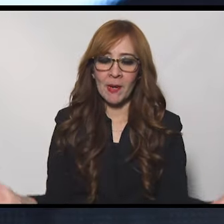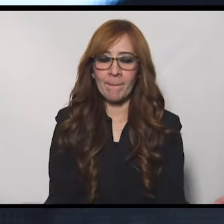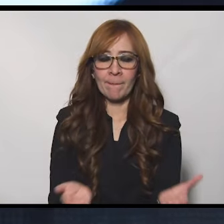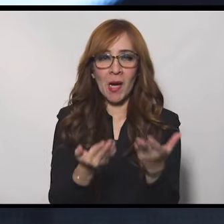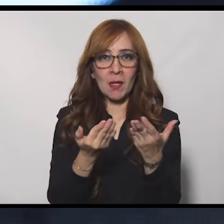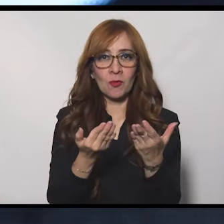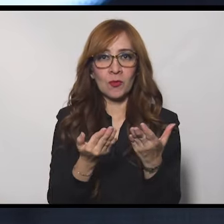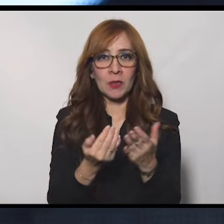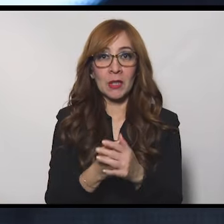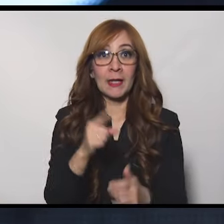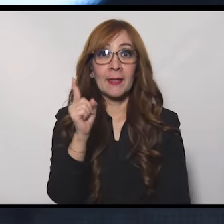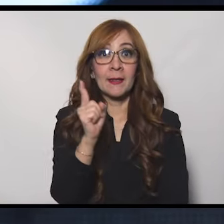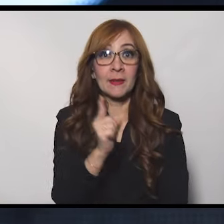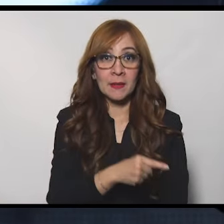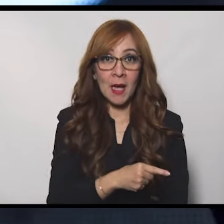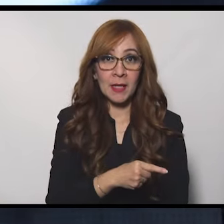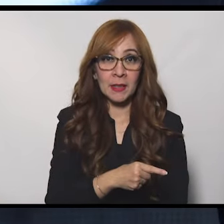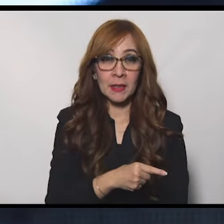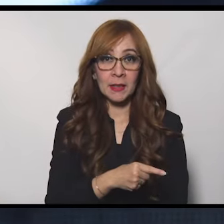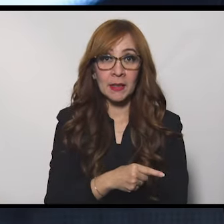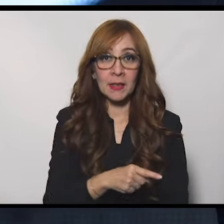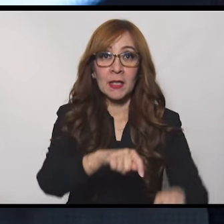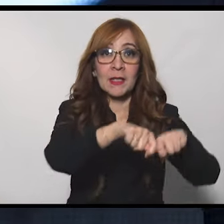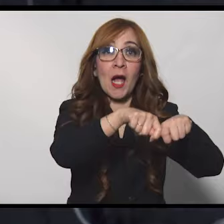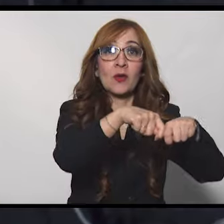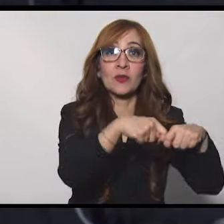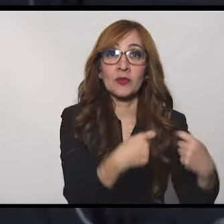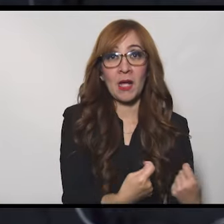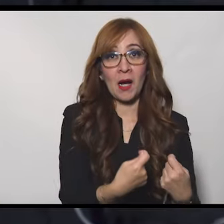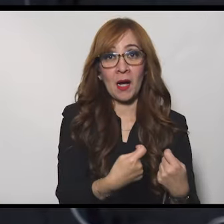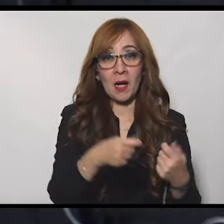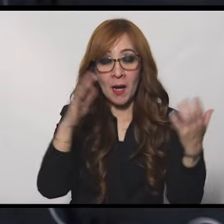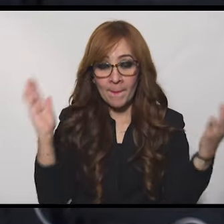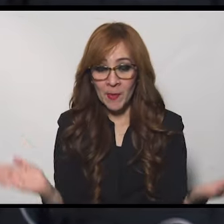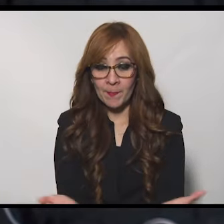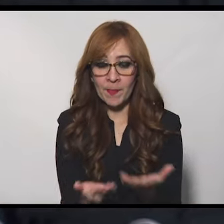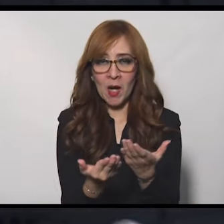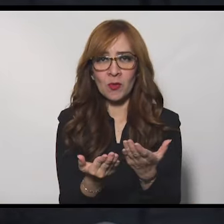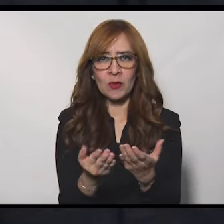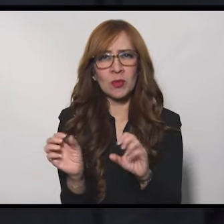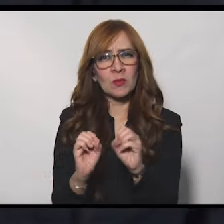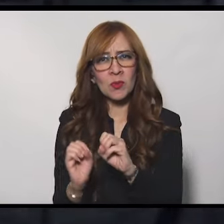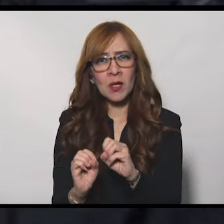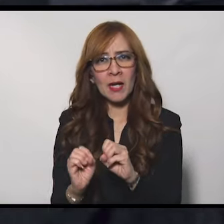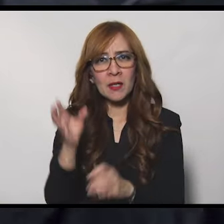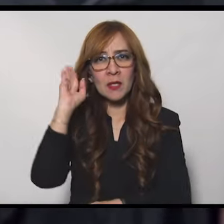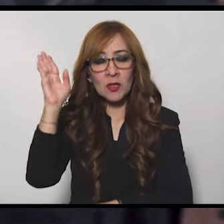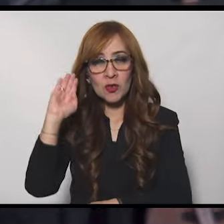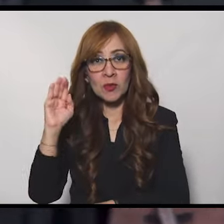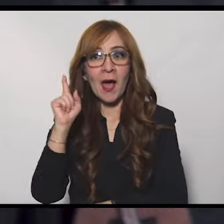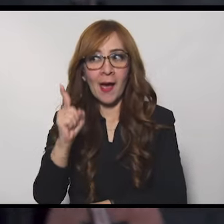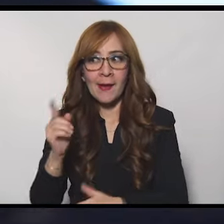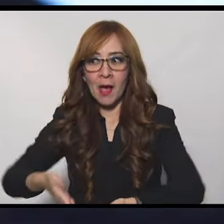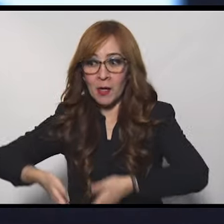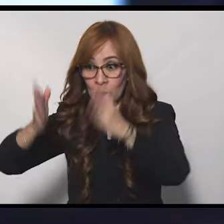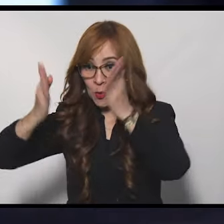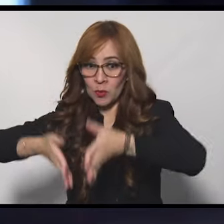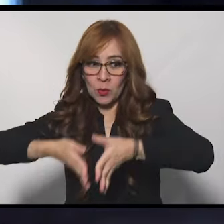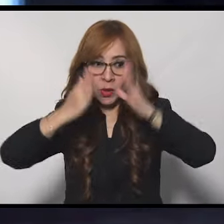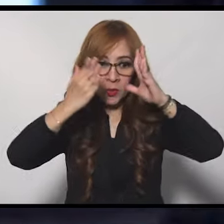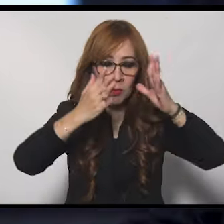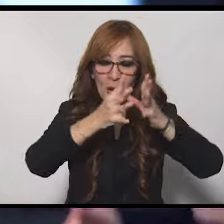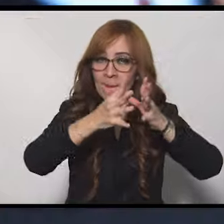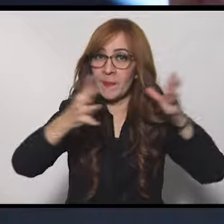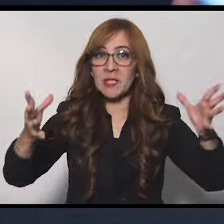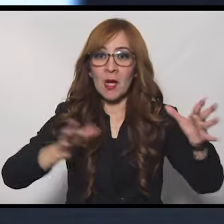membangun dari reruntuhan. Jadi dia dibangun bukan sudah ada gedung-gedung yang gede, bukan ada sudah